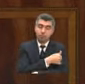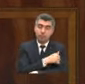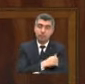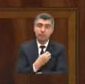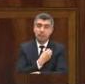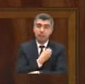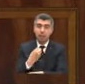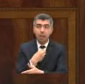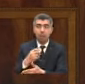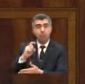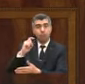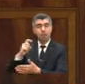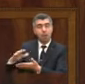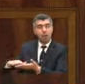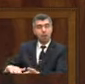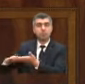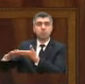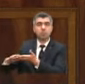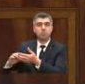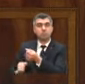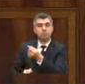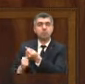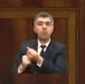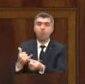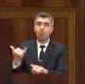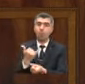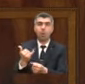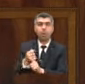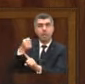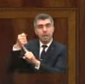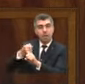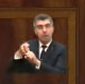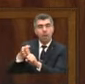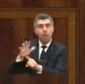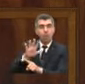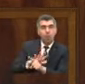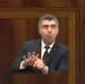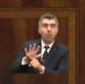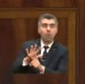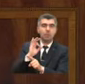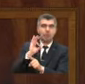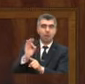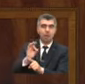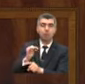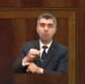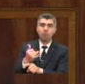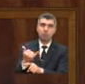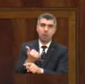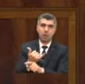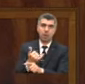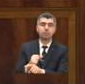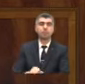الصحي، لانها ركيزه لهذا الاصلاح ولهذا التوجه ولهذه الثوره الاجتماعيه والثقافيه